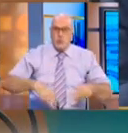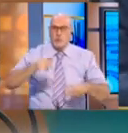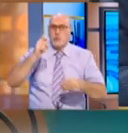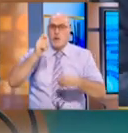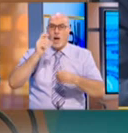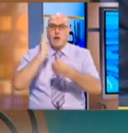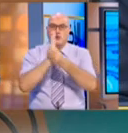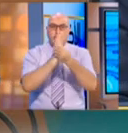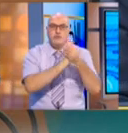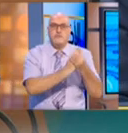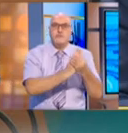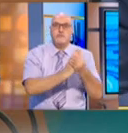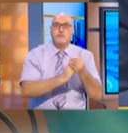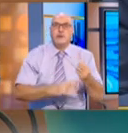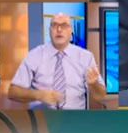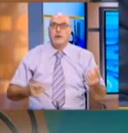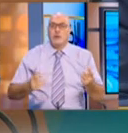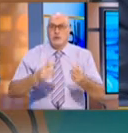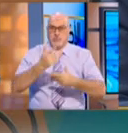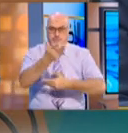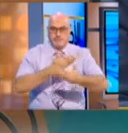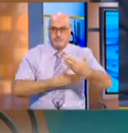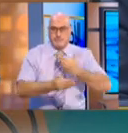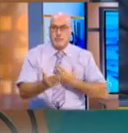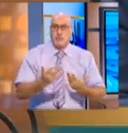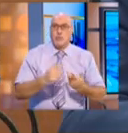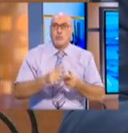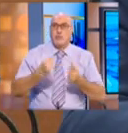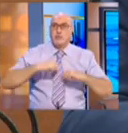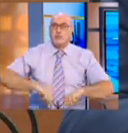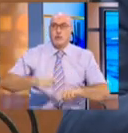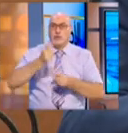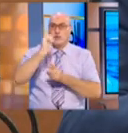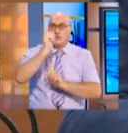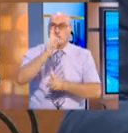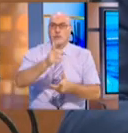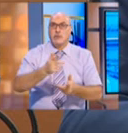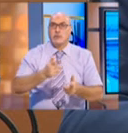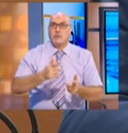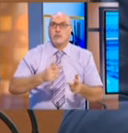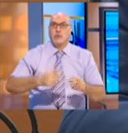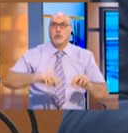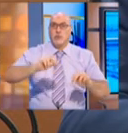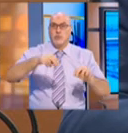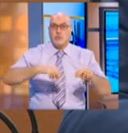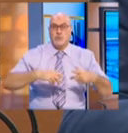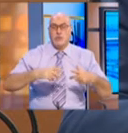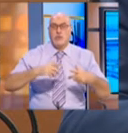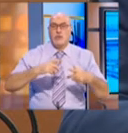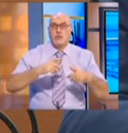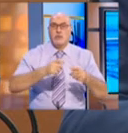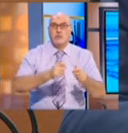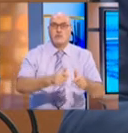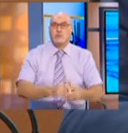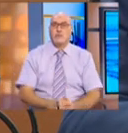سواء من مؤسسات الإعلامية إلى وزارة المجاهدين أو بالعكس، أي من وزارة المجاهدين وذوي الحقوق إلى